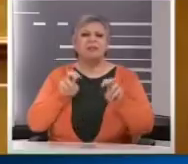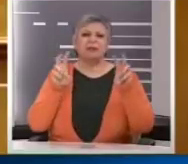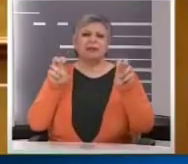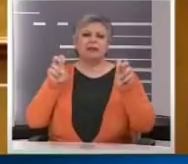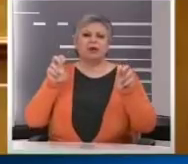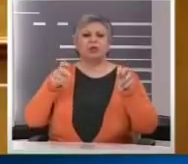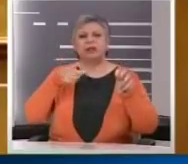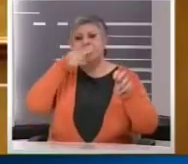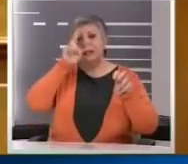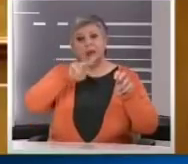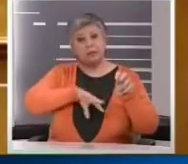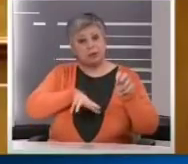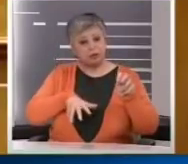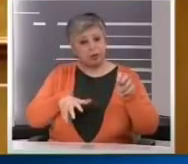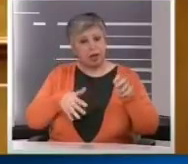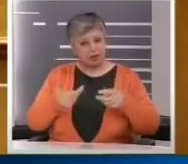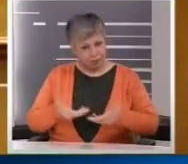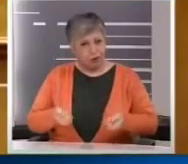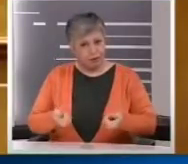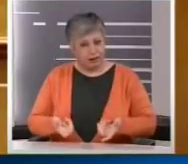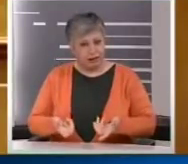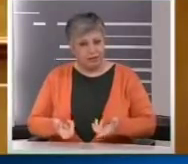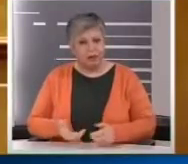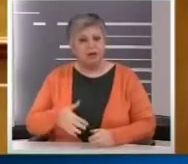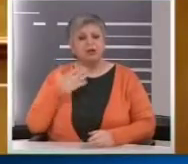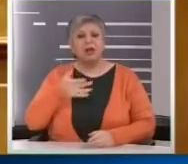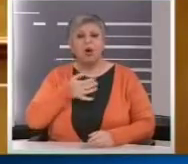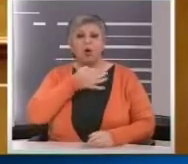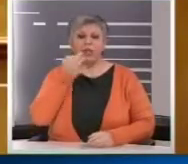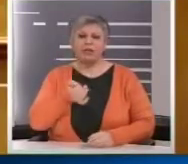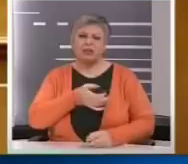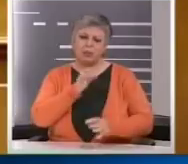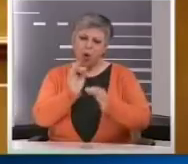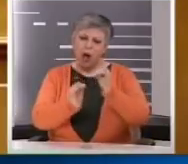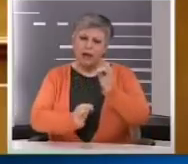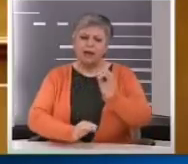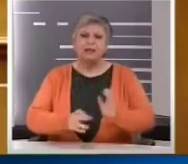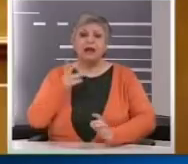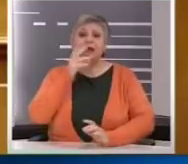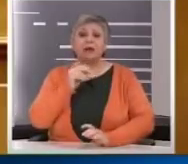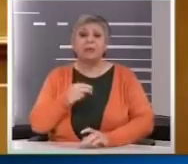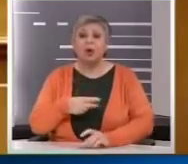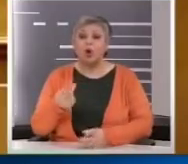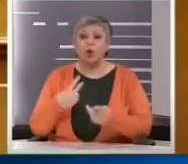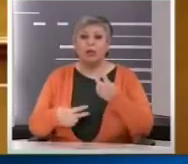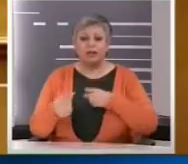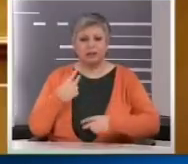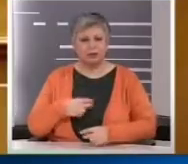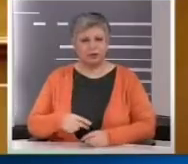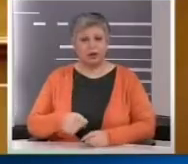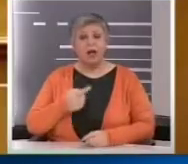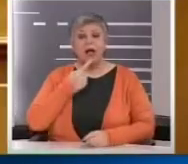ήδη δεν τα πιστεύετε. Θα σας πω εγώ αναλυτικά γιατί πράγμα μας κατηγορείτε. Θα το πω